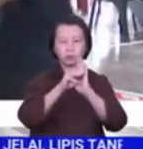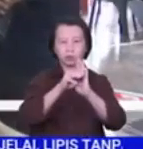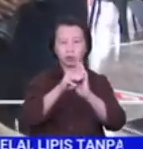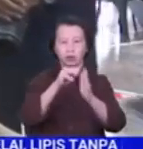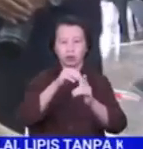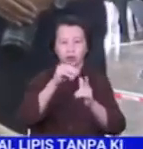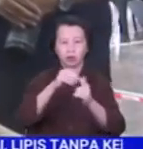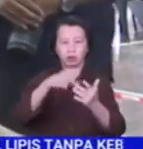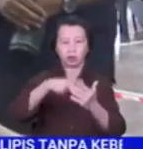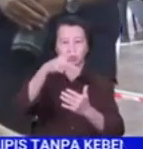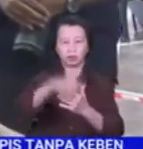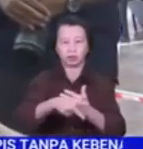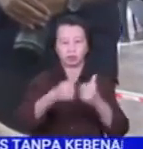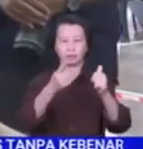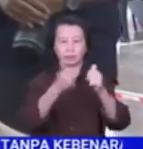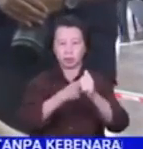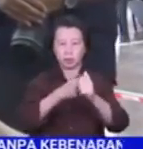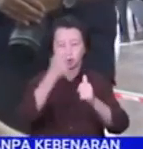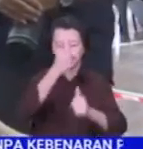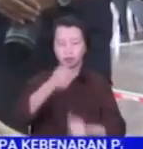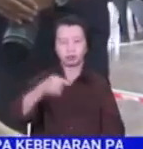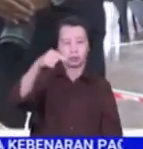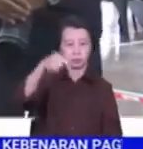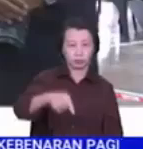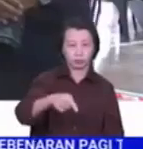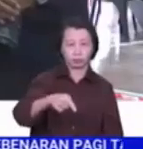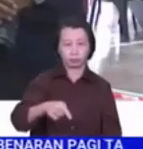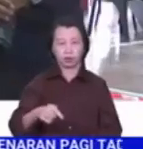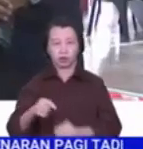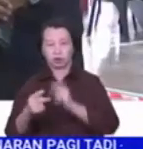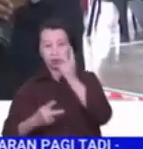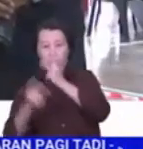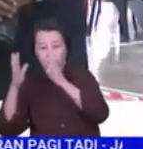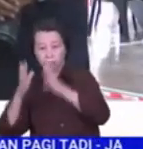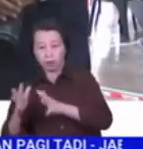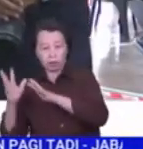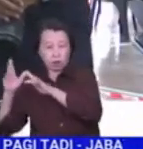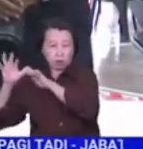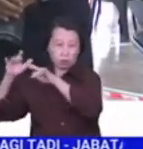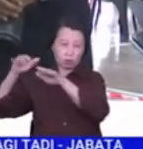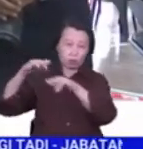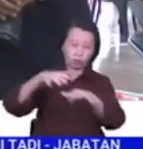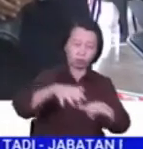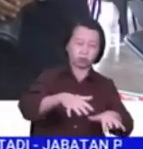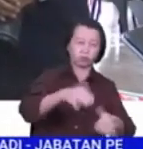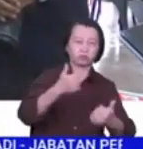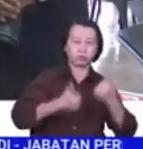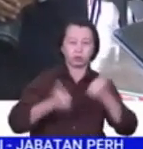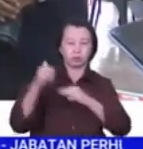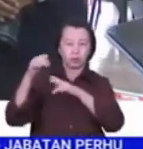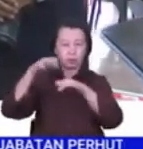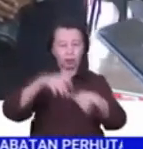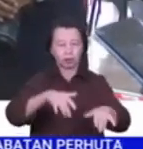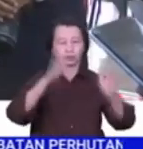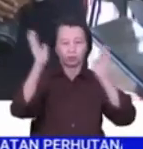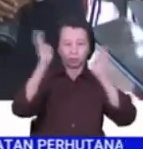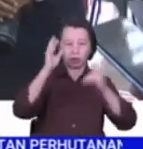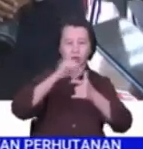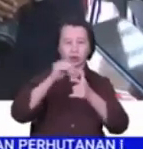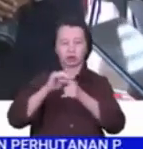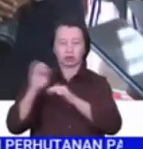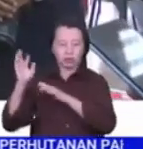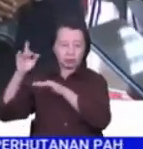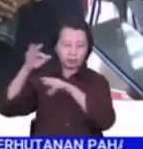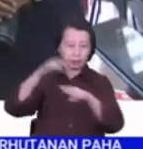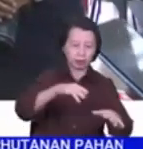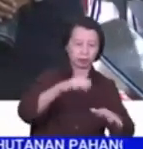ataupun projek perintis kita kerana di sinilah tumpuan pelancong yang ramai sama ada pelancong domestik ataupun